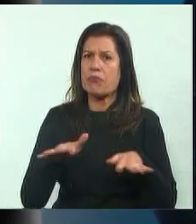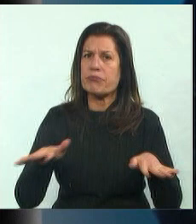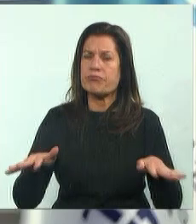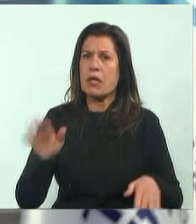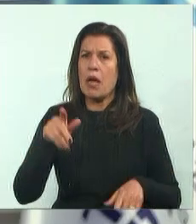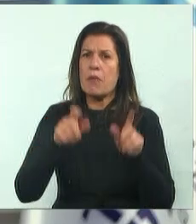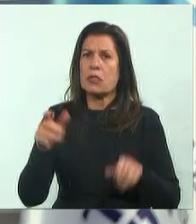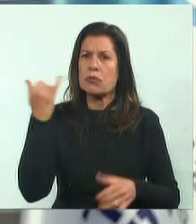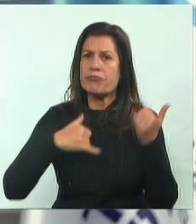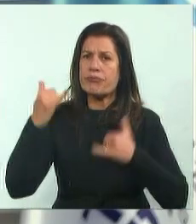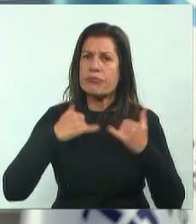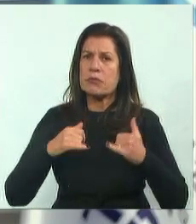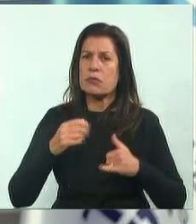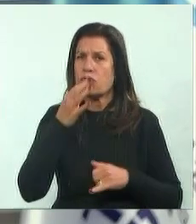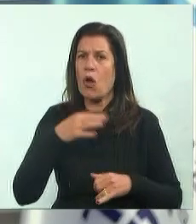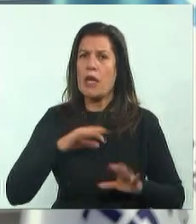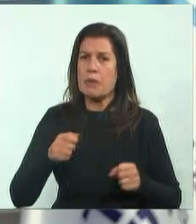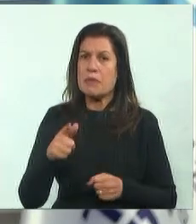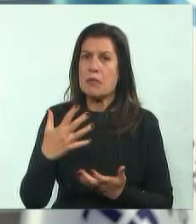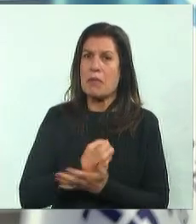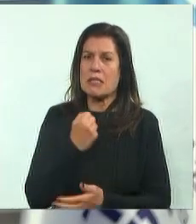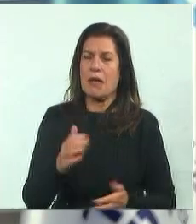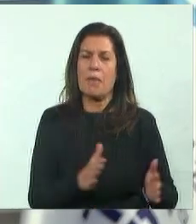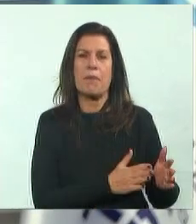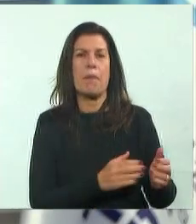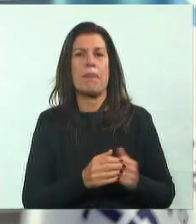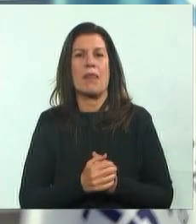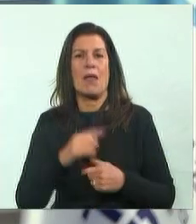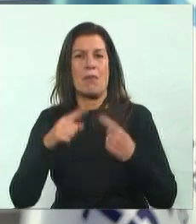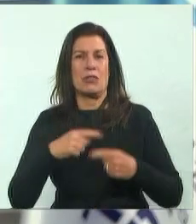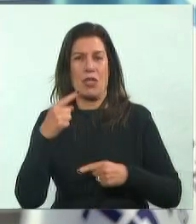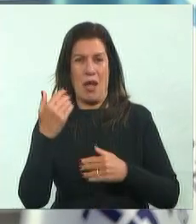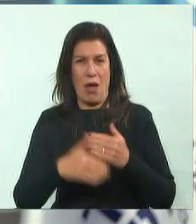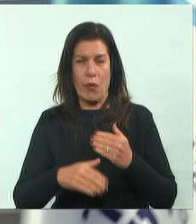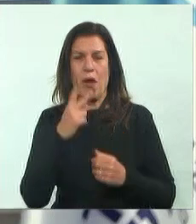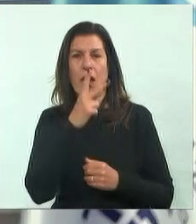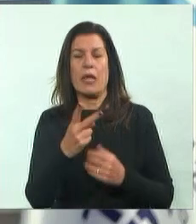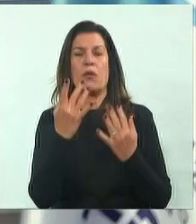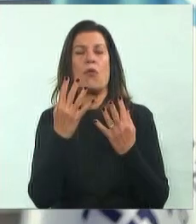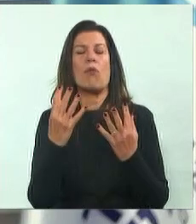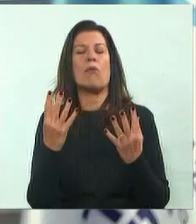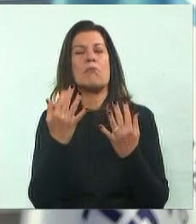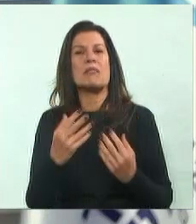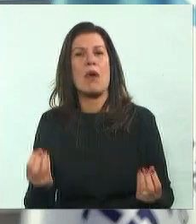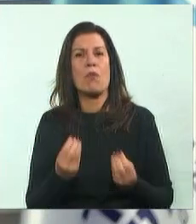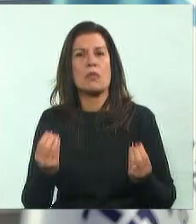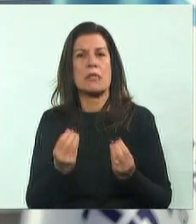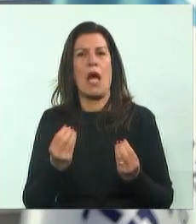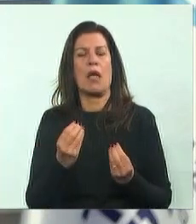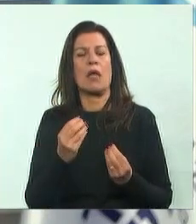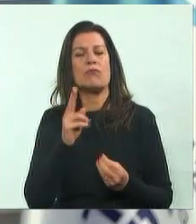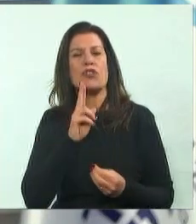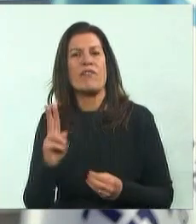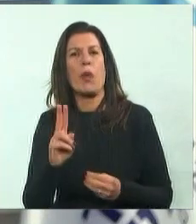עובד. לאורך השנה האחרונה אנחנו נתקלנו במספר מוצרים שבעצם הבטיחו הרזיה מהירה, נמכרו